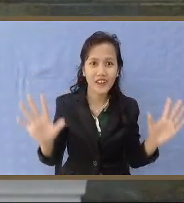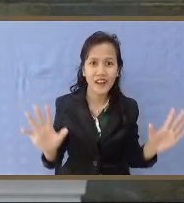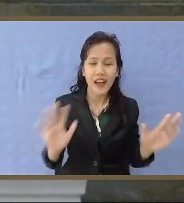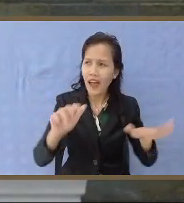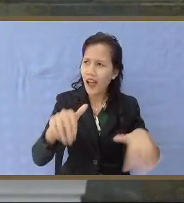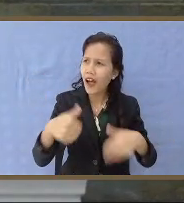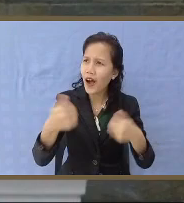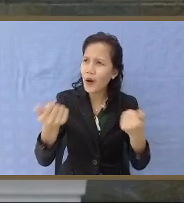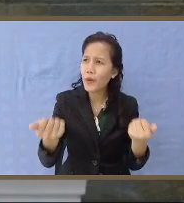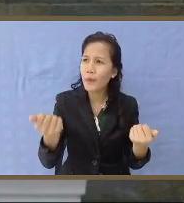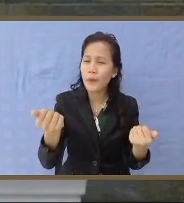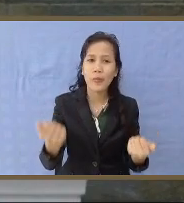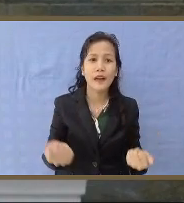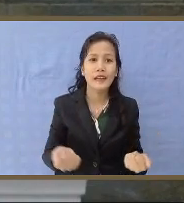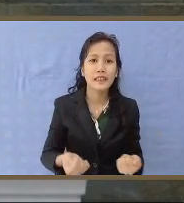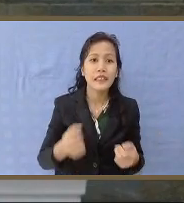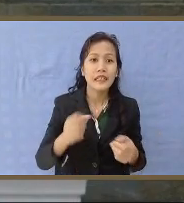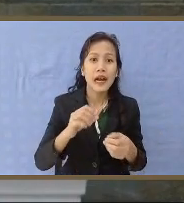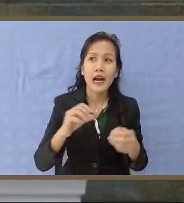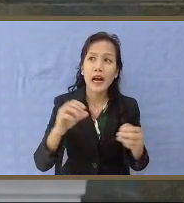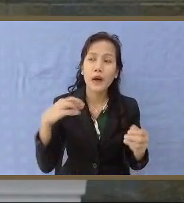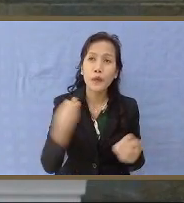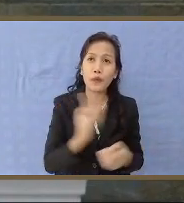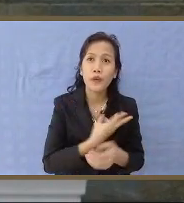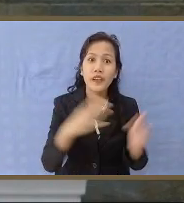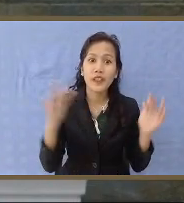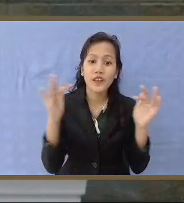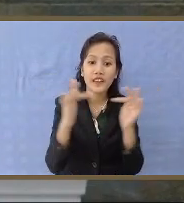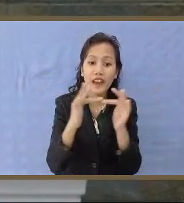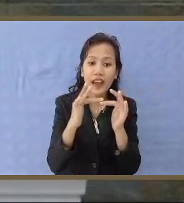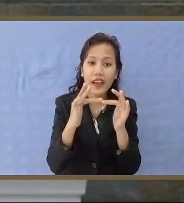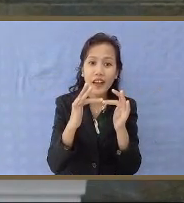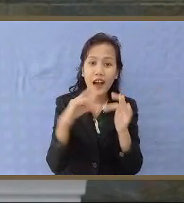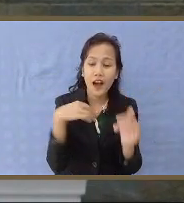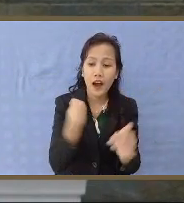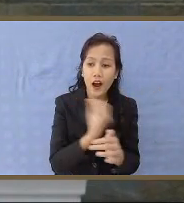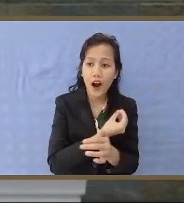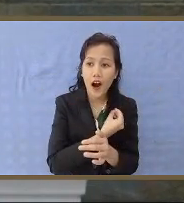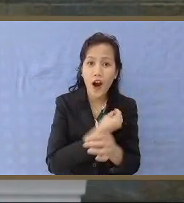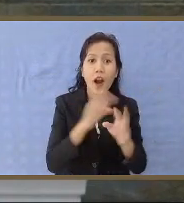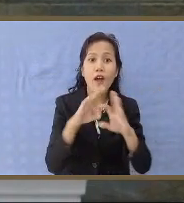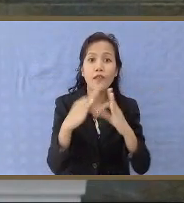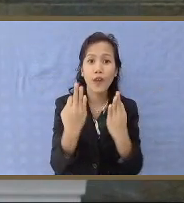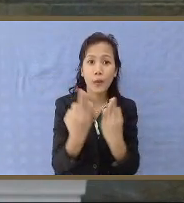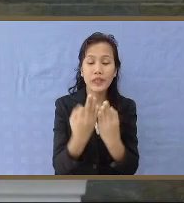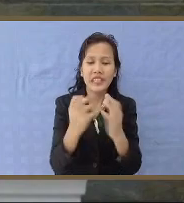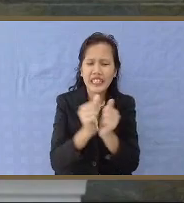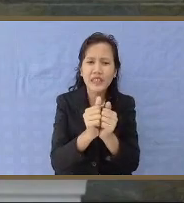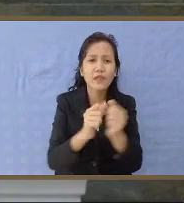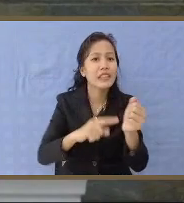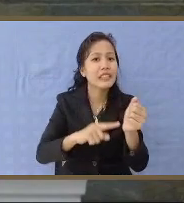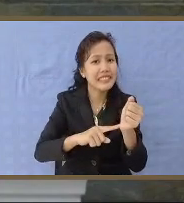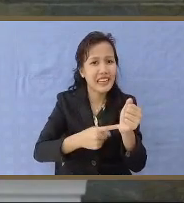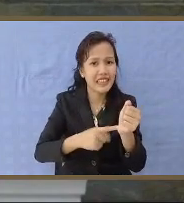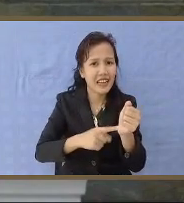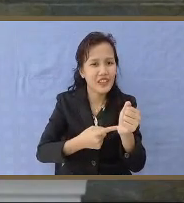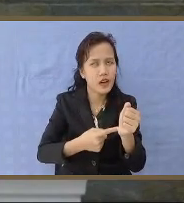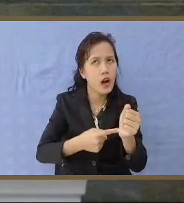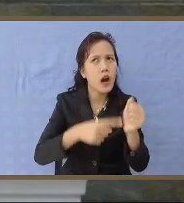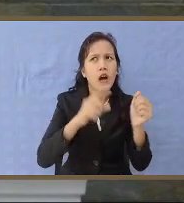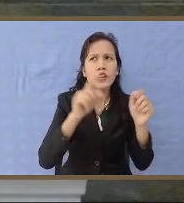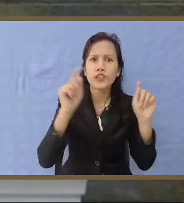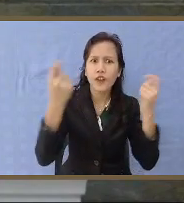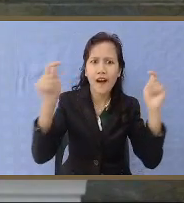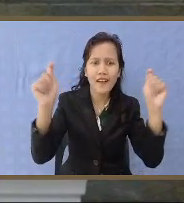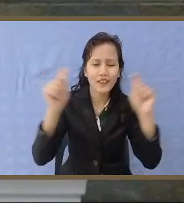pamilya. If you will start your family time with God now. Kapag ka nagsimula na po tayo niyan, i-connect niyo po rito,